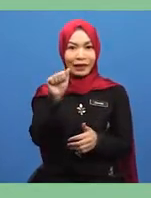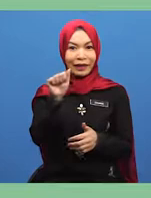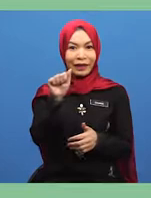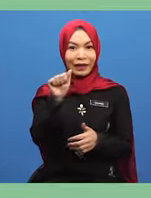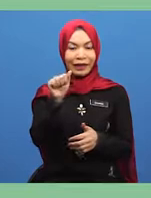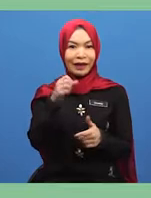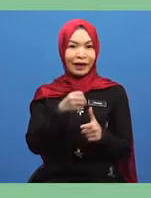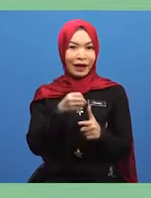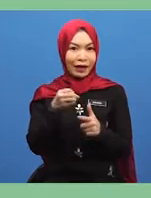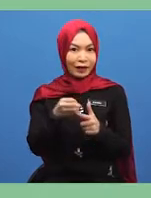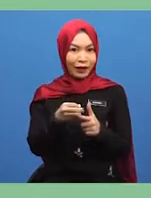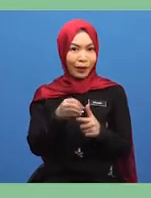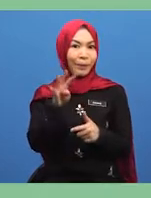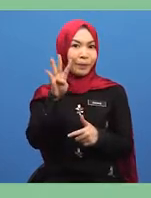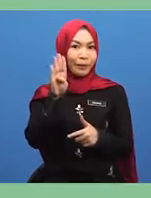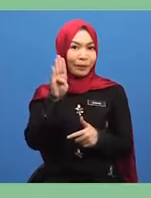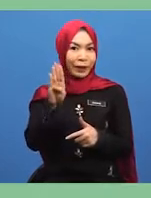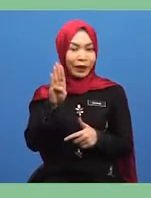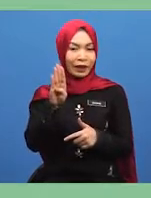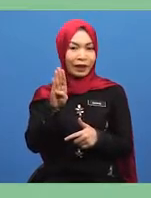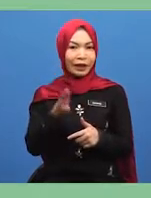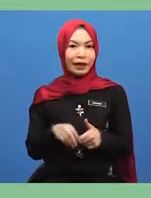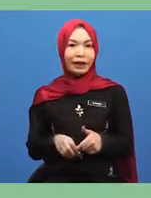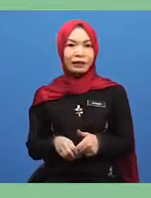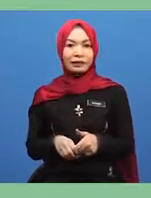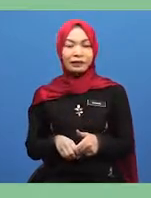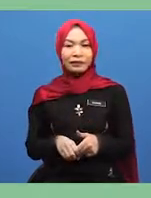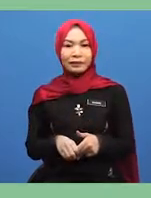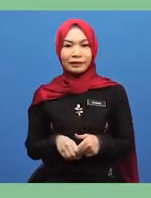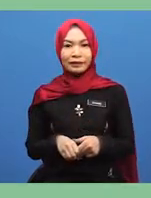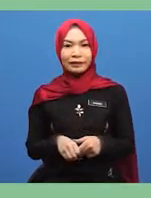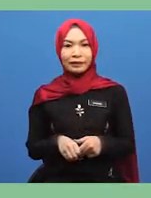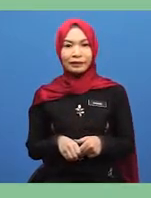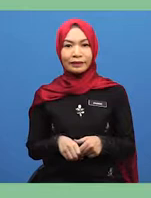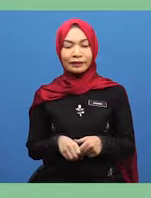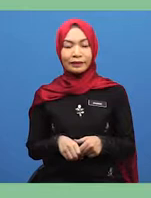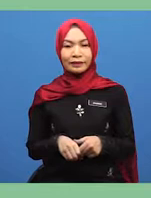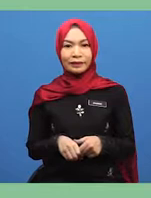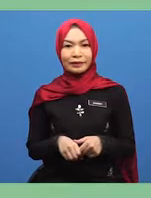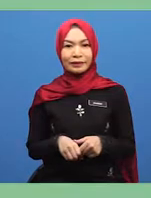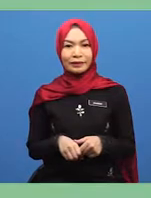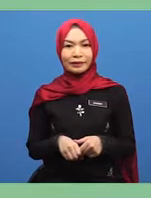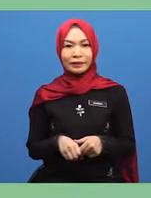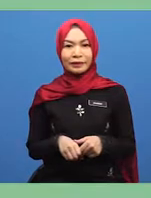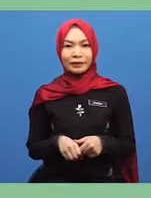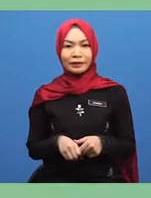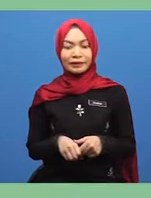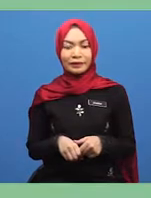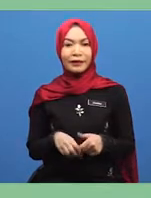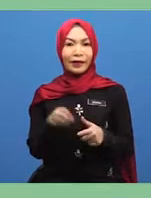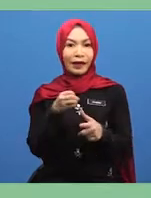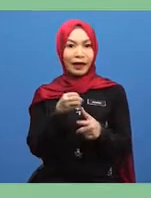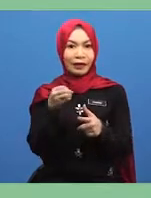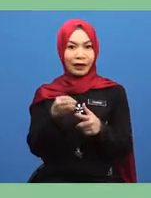wang asing. B. Nilai seunit mata wang sesebuah negara dinyatakan dalam bentuk mata